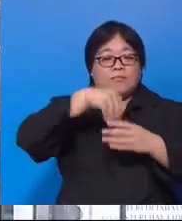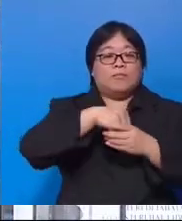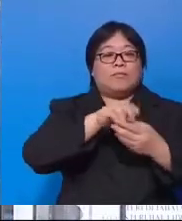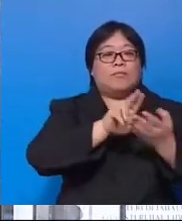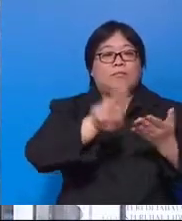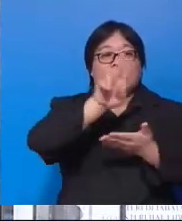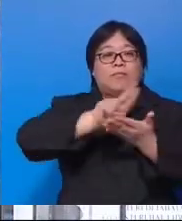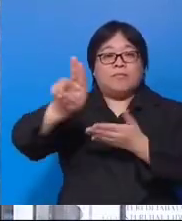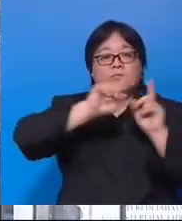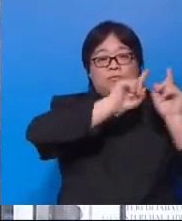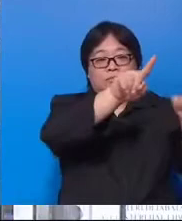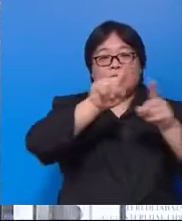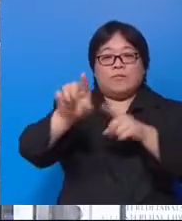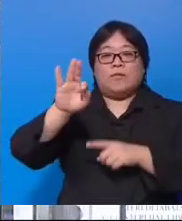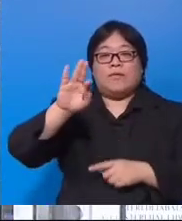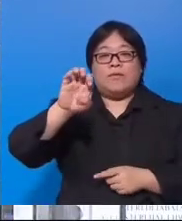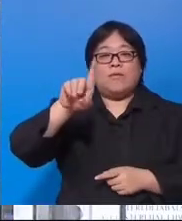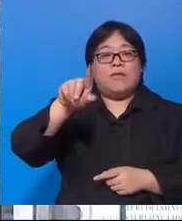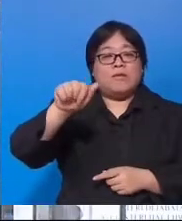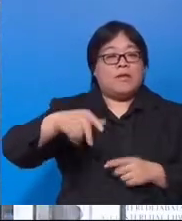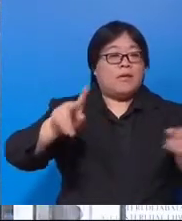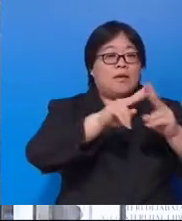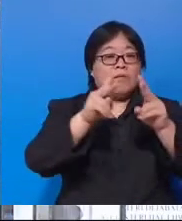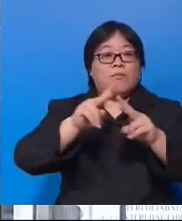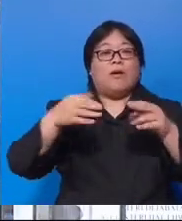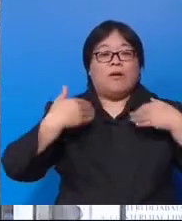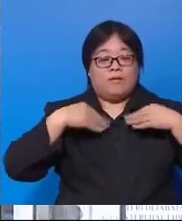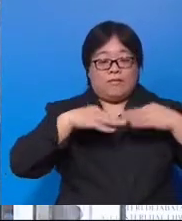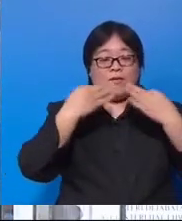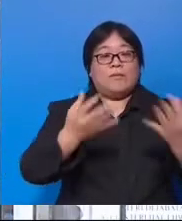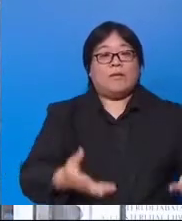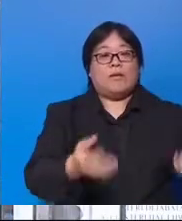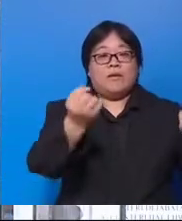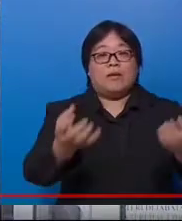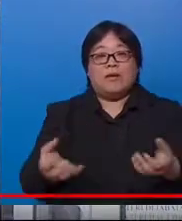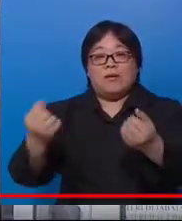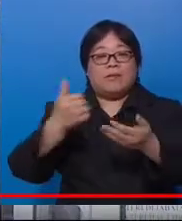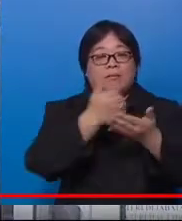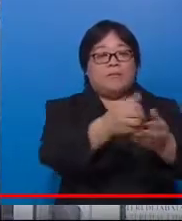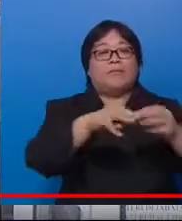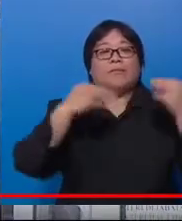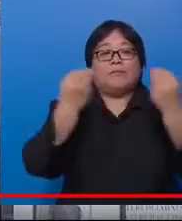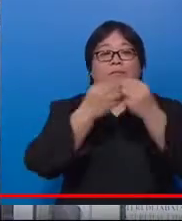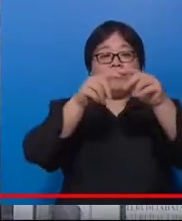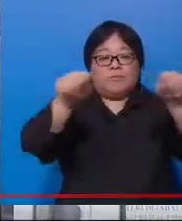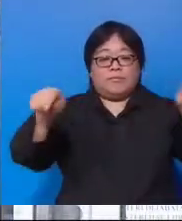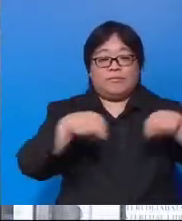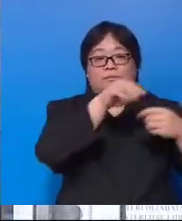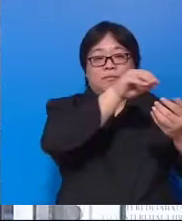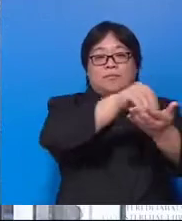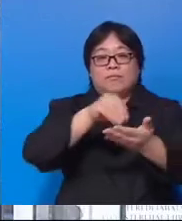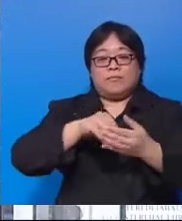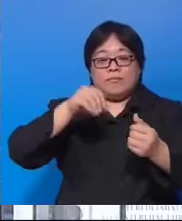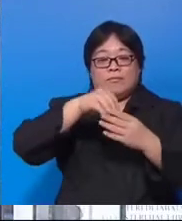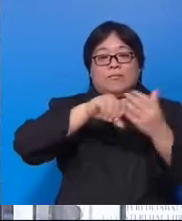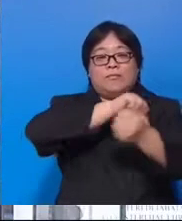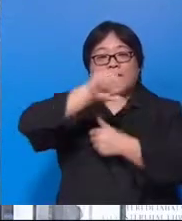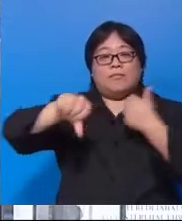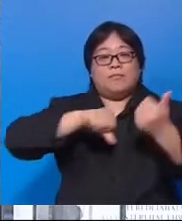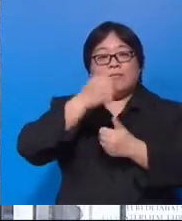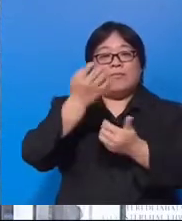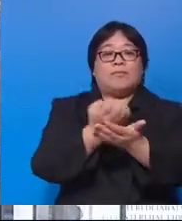ke felda-felda, ke kampung-kampung untuk ada keluarga angkat dan kita bantu masyarakat setempat dalam hal-hal sosioekonomi,